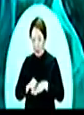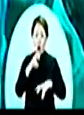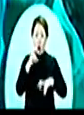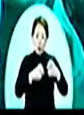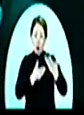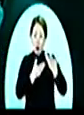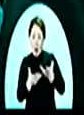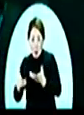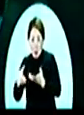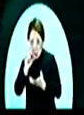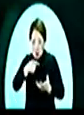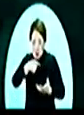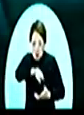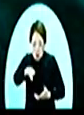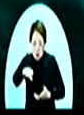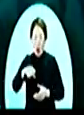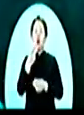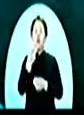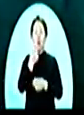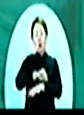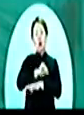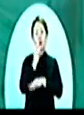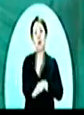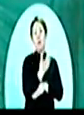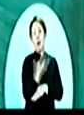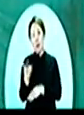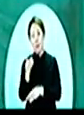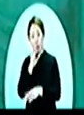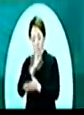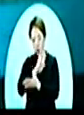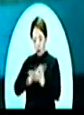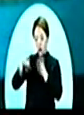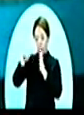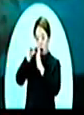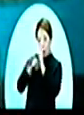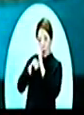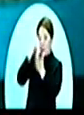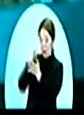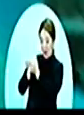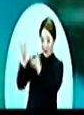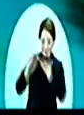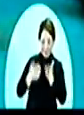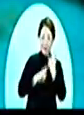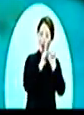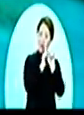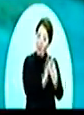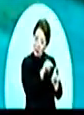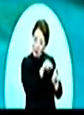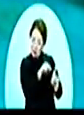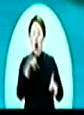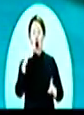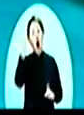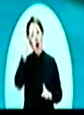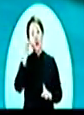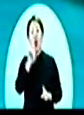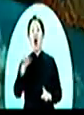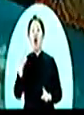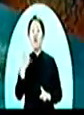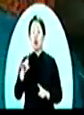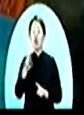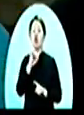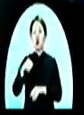мал бүхий тхэдэд мөнгөн урамшуулал олох журмыг шинжлэн баталж хэрэгжүүлснээр хонны хэвийн үргэлж ноосны